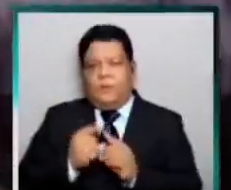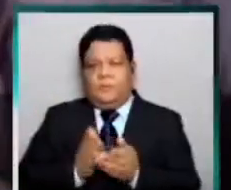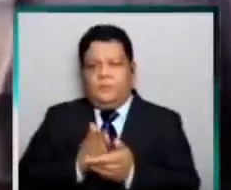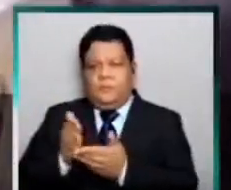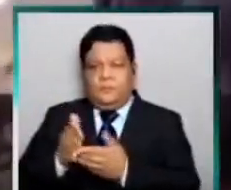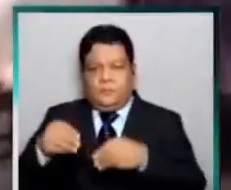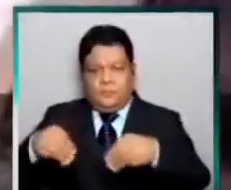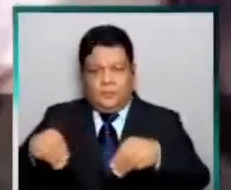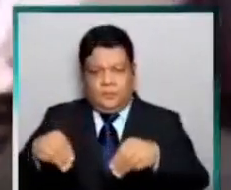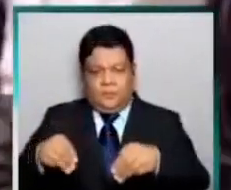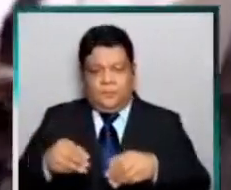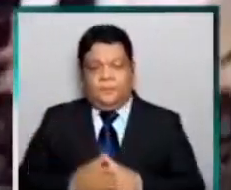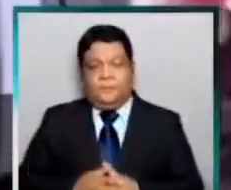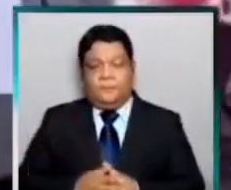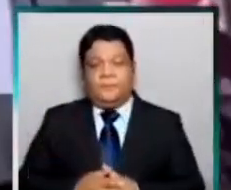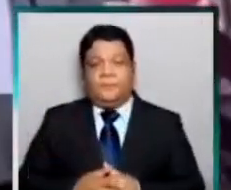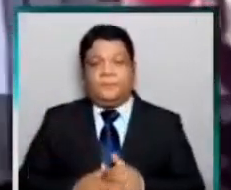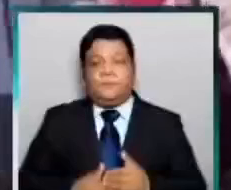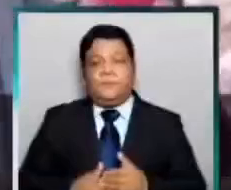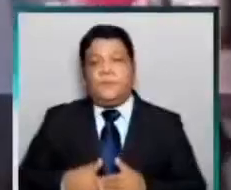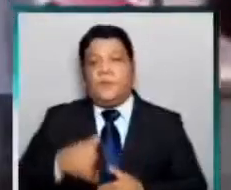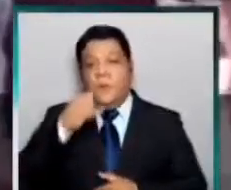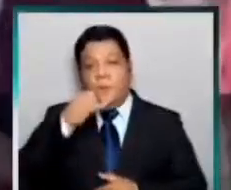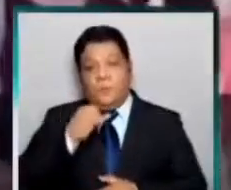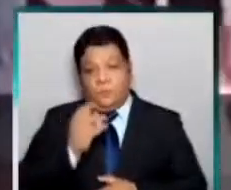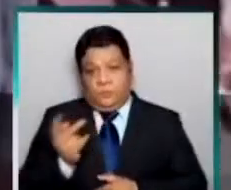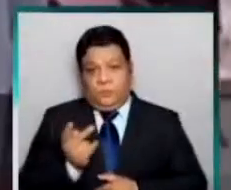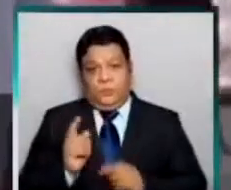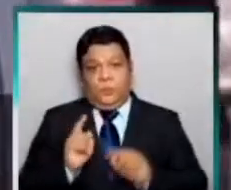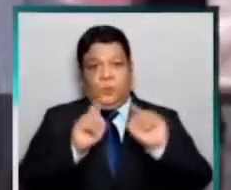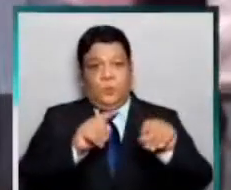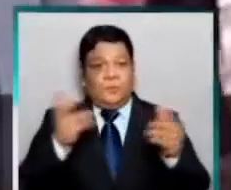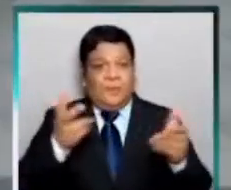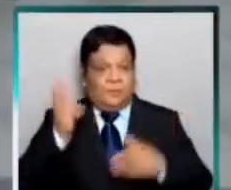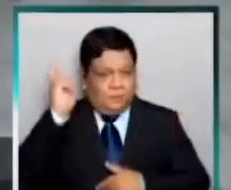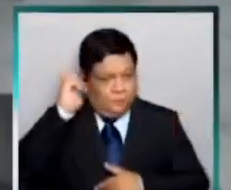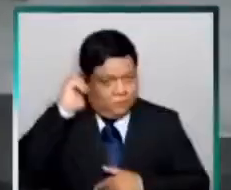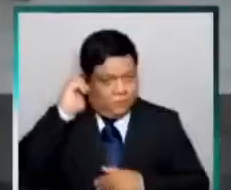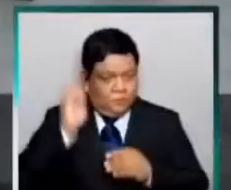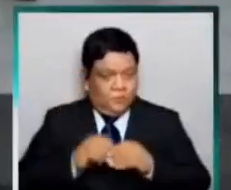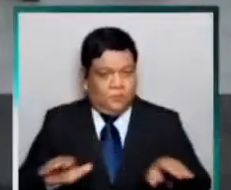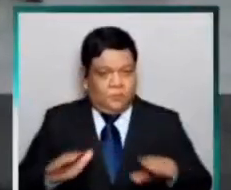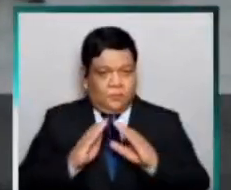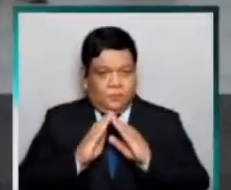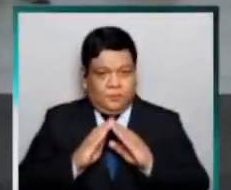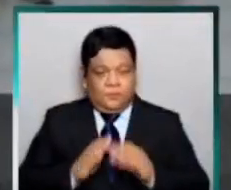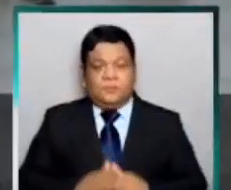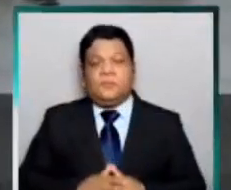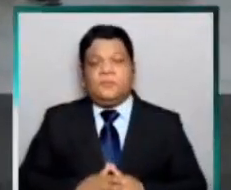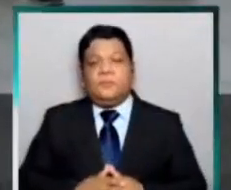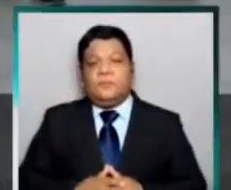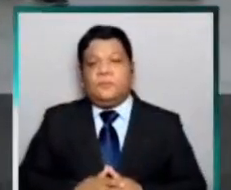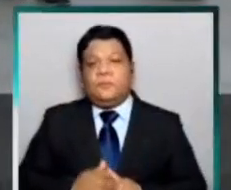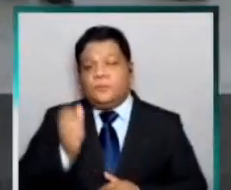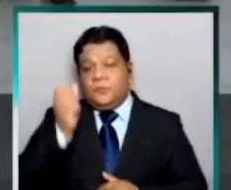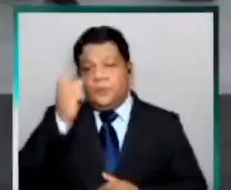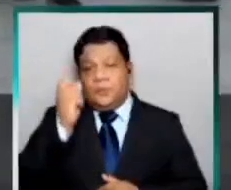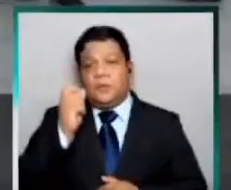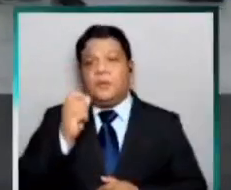Kahapon, magkasama silang nagikot sa Legazpi City, Albay. Nakampanya rin sa Ilocos Norte si Manny